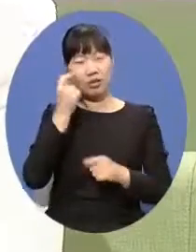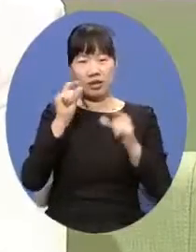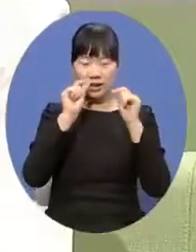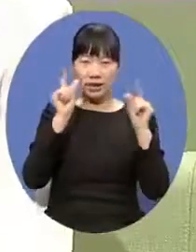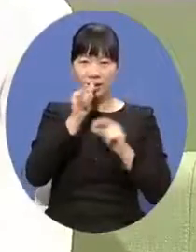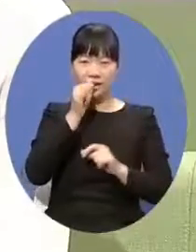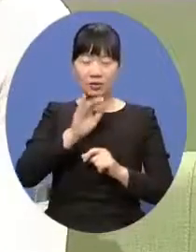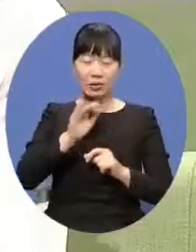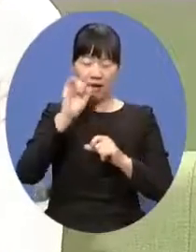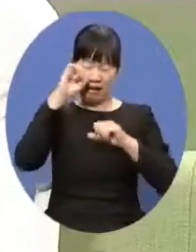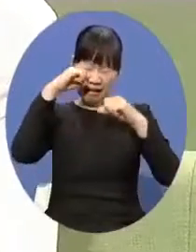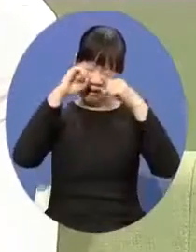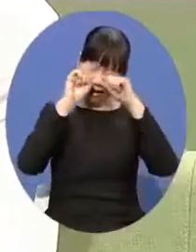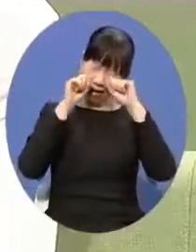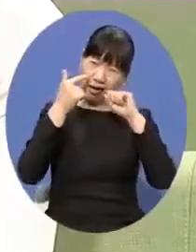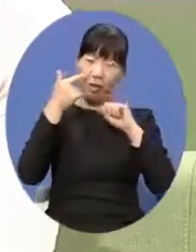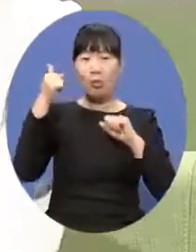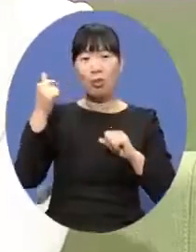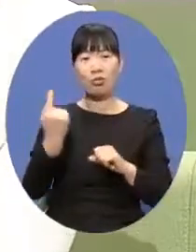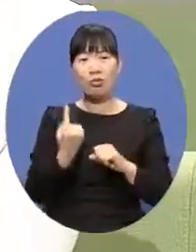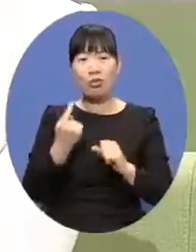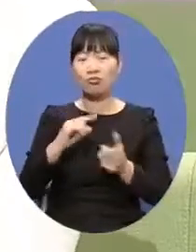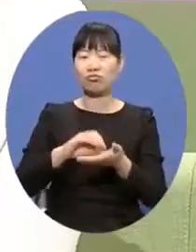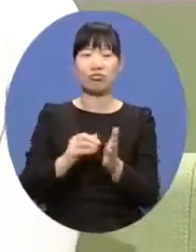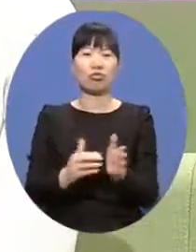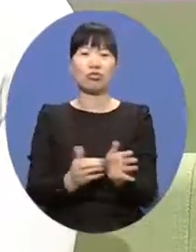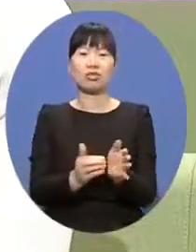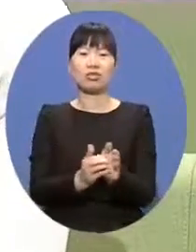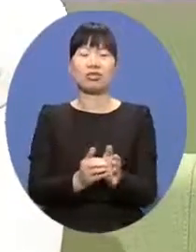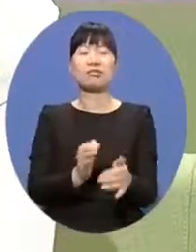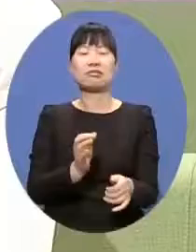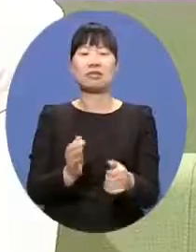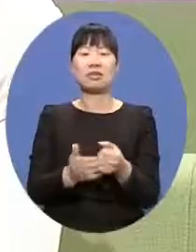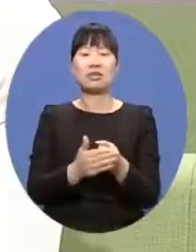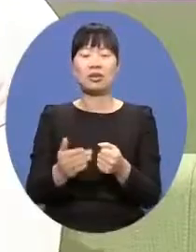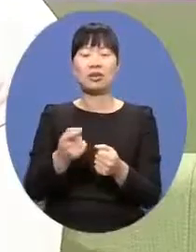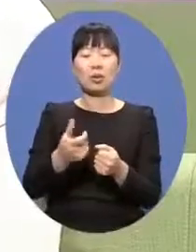깨어있더라도 눈 비비면서 아빠 오셨어요 이 정도잖아요. 네. 그렇기 때문에